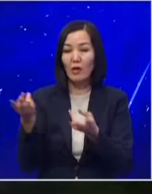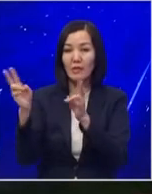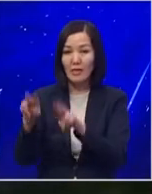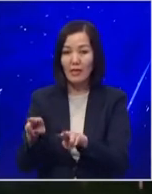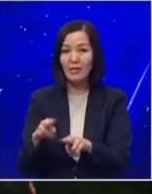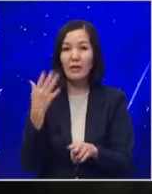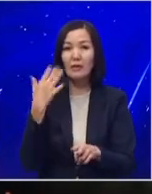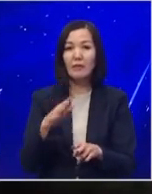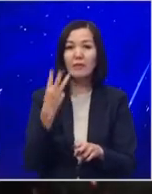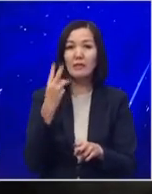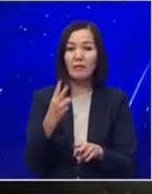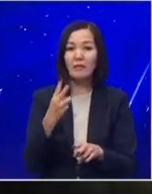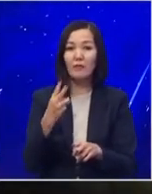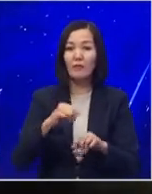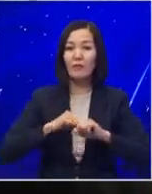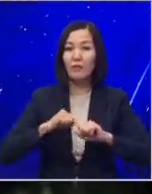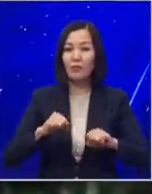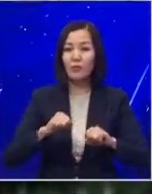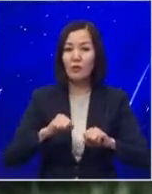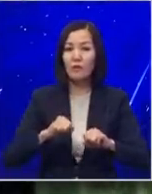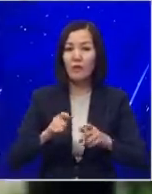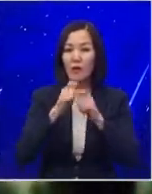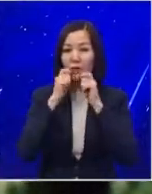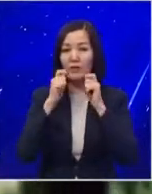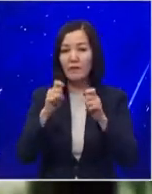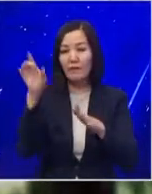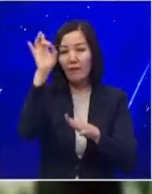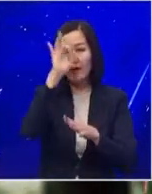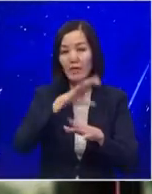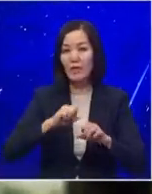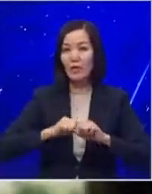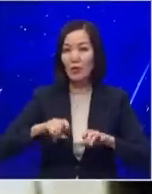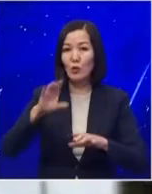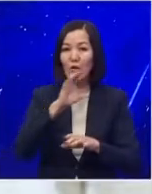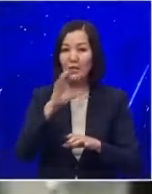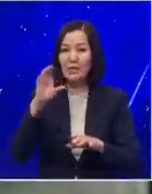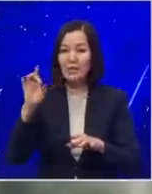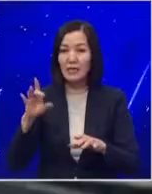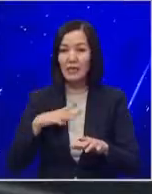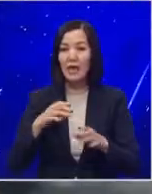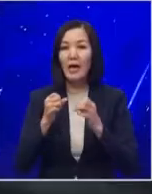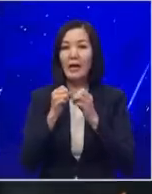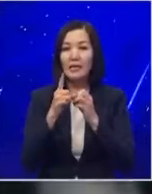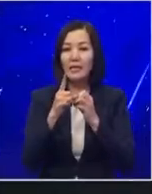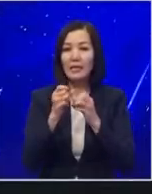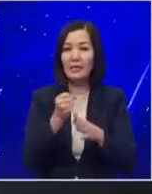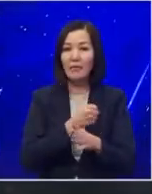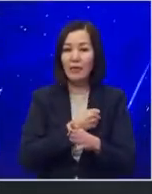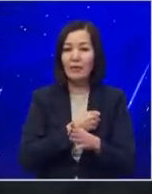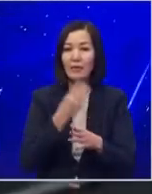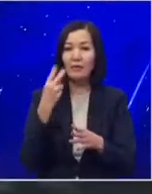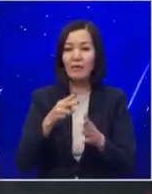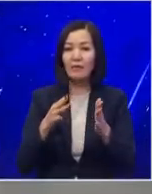52 воинам за проявленное мужество было присвоено звание героя советского союза 11 из них бойцы легендарной